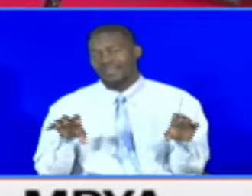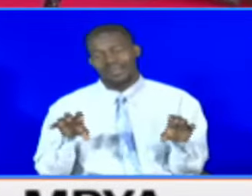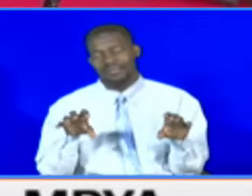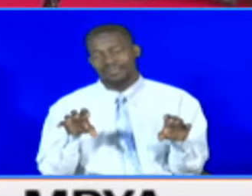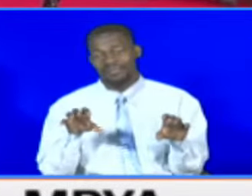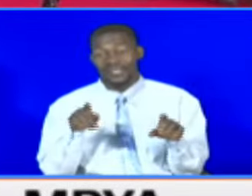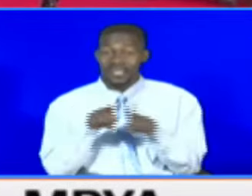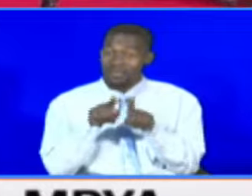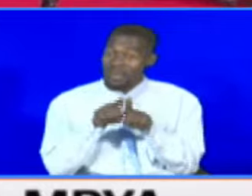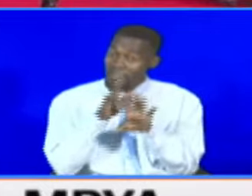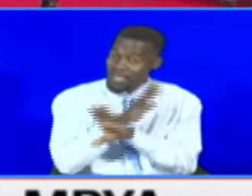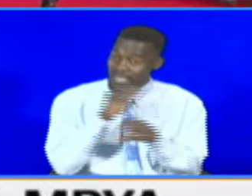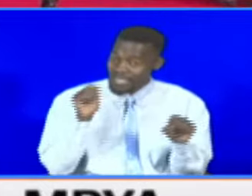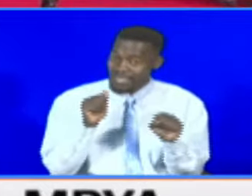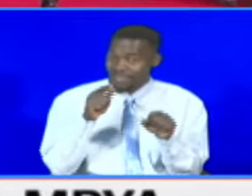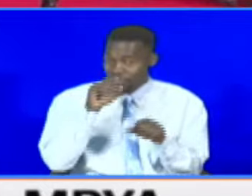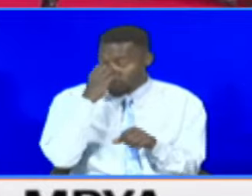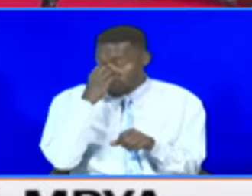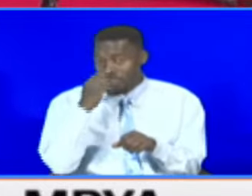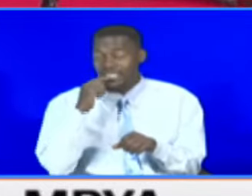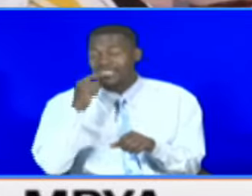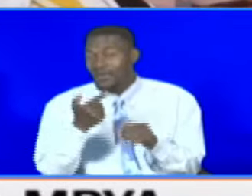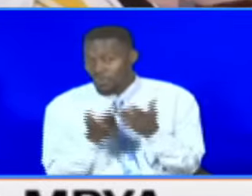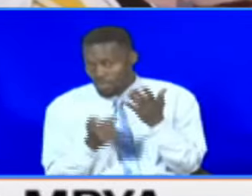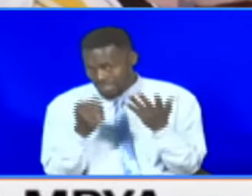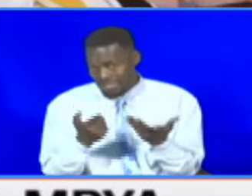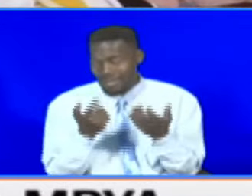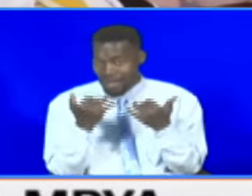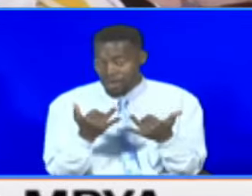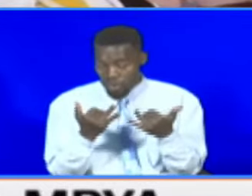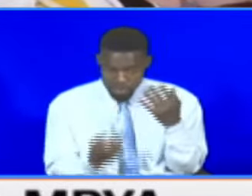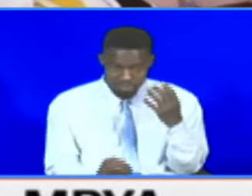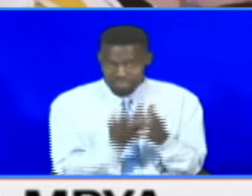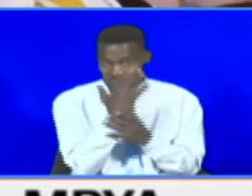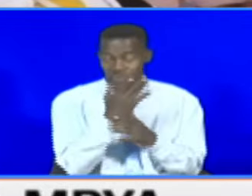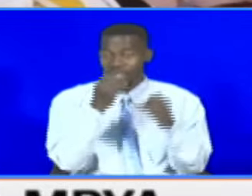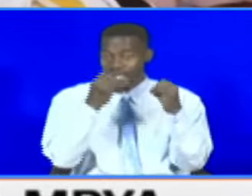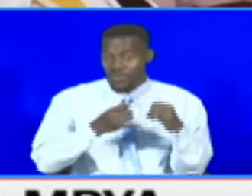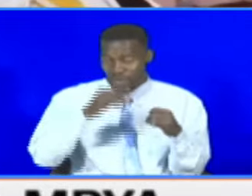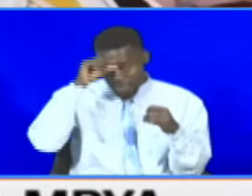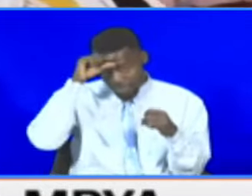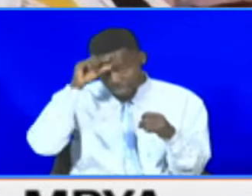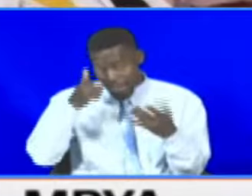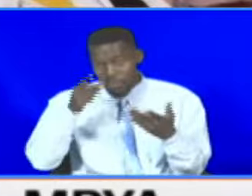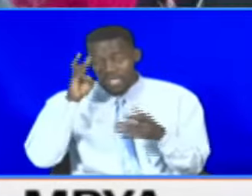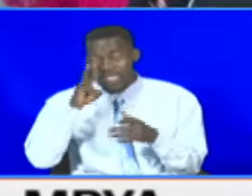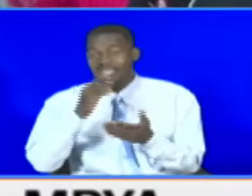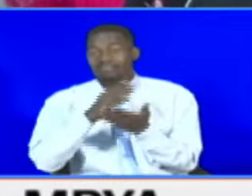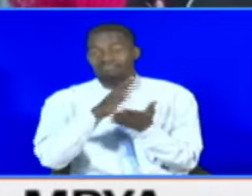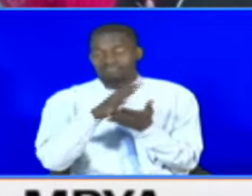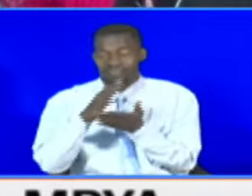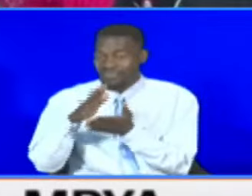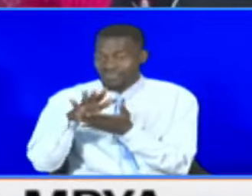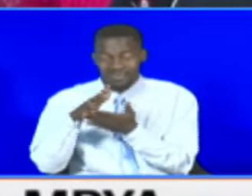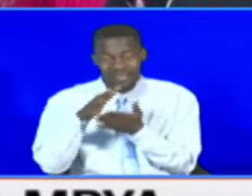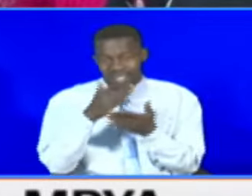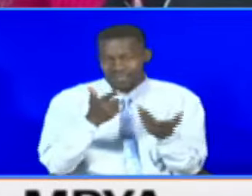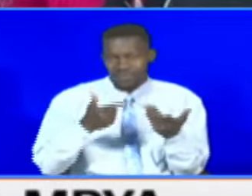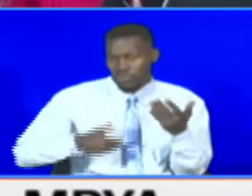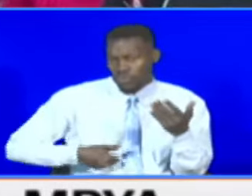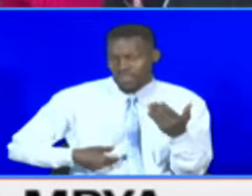kuwa serikali yake itaupa uchumi wa Kenya sura mpya kwa kutoa nafasi zaidi za kazi kwa vijana katika sekta za viwanda